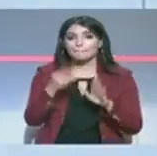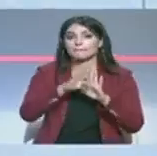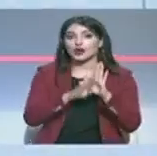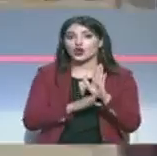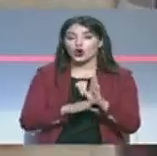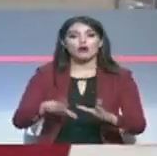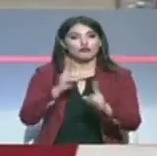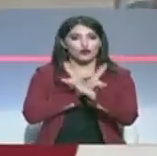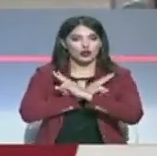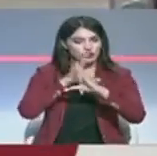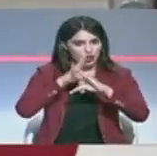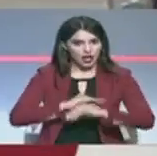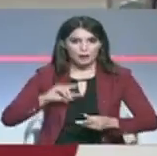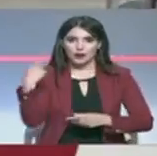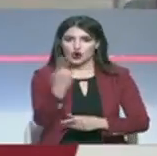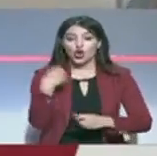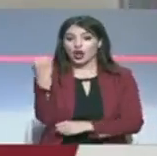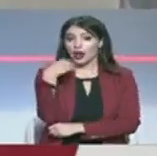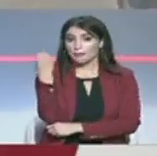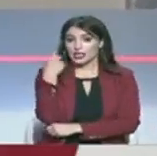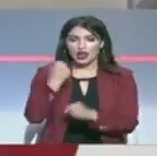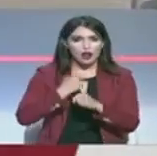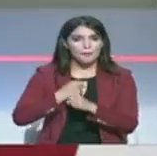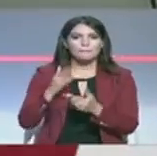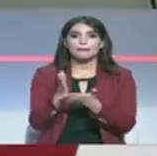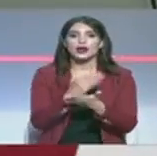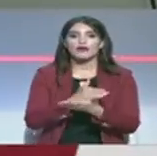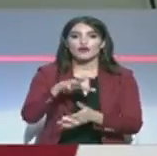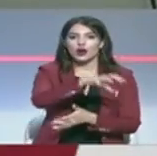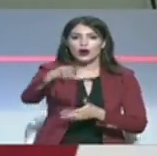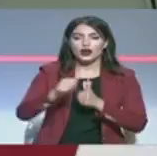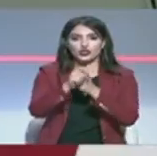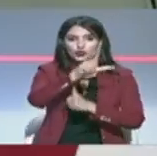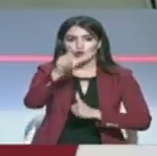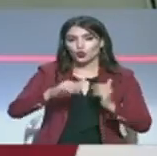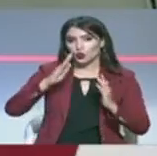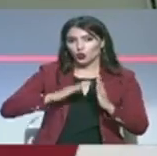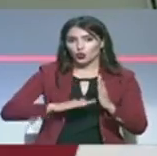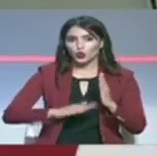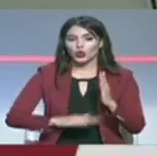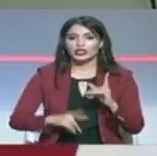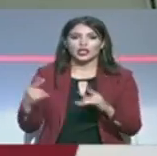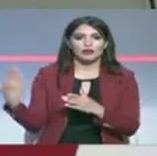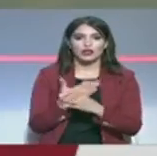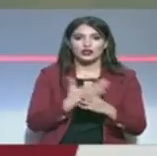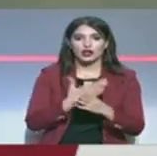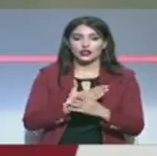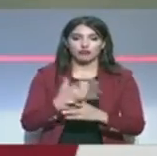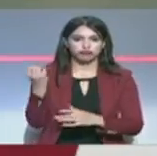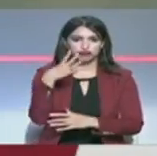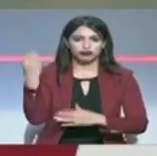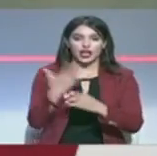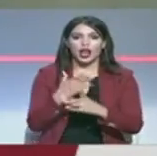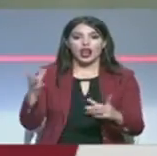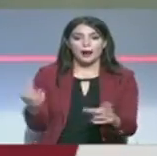الآمنة، تسعى مختلف وحدات الحماية المدنية الموزعة بالجهات إلى التقليص في آجال تدخل وسائل الإسعاف